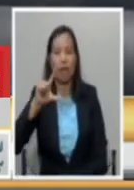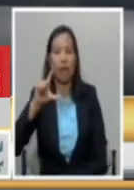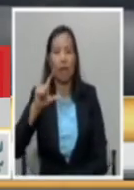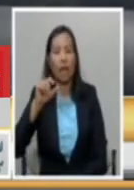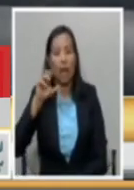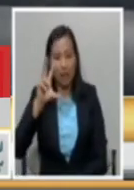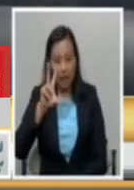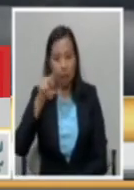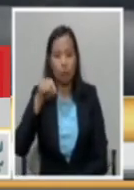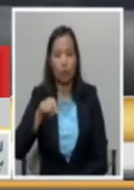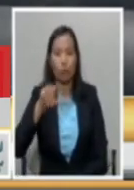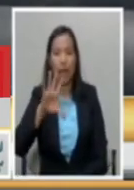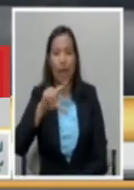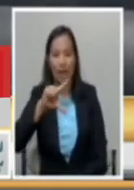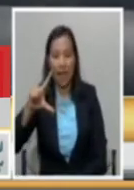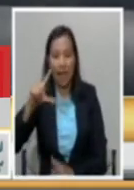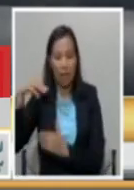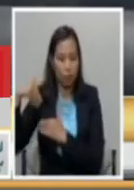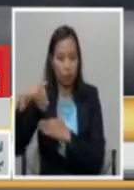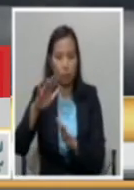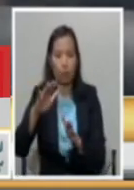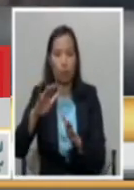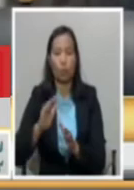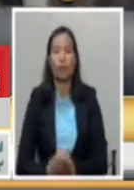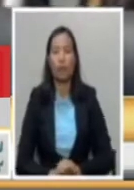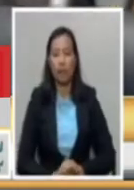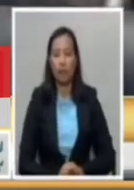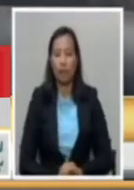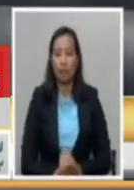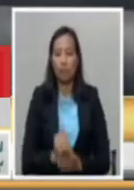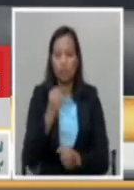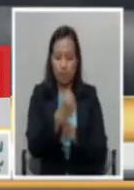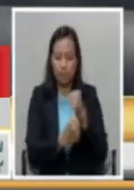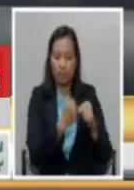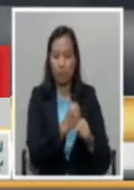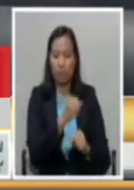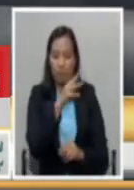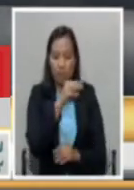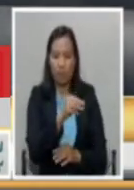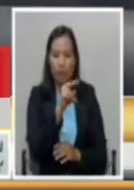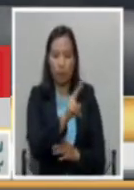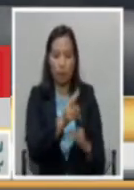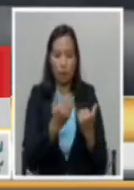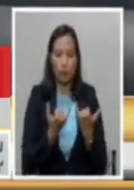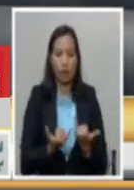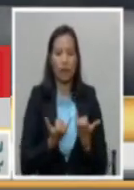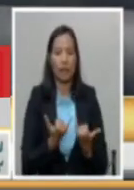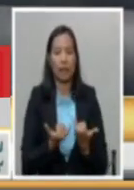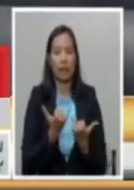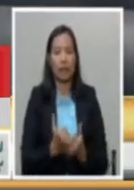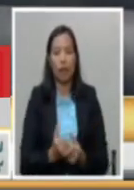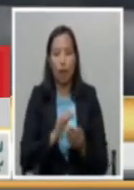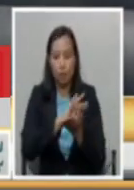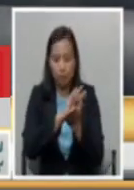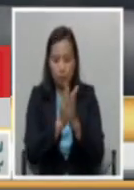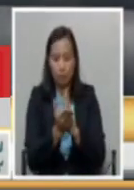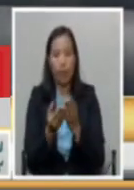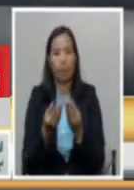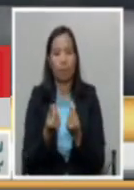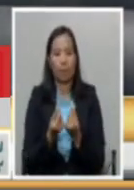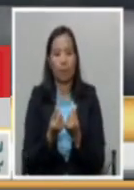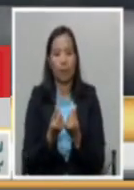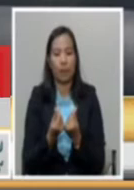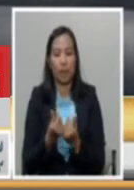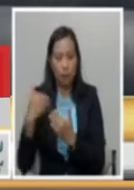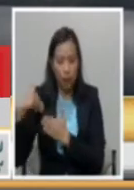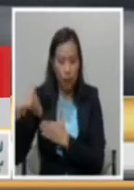3.5 ล้านตันนั้นเราส่งออกมีการคาดการณ์ว่าปี2562คือปีนี้นะครับมีการปรับตัวเลขของการ